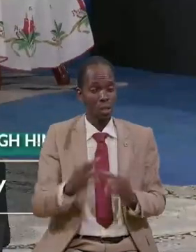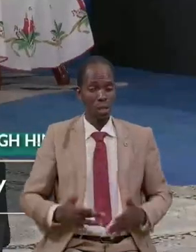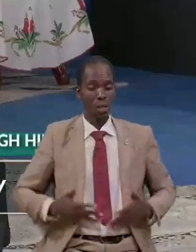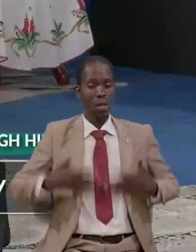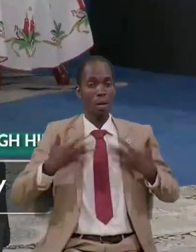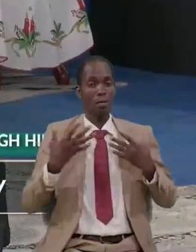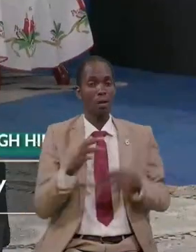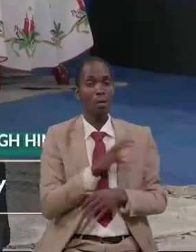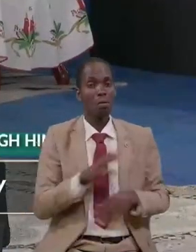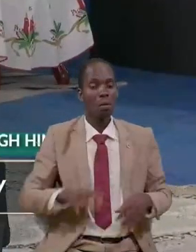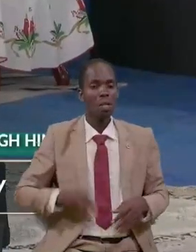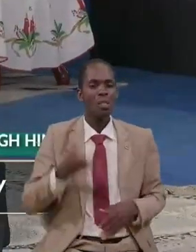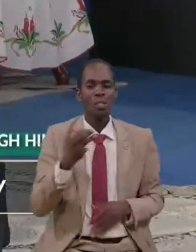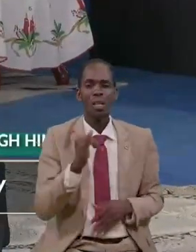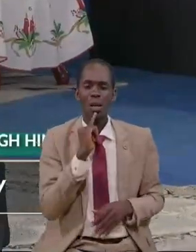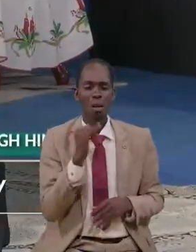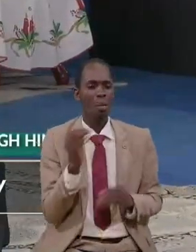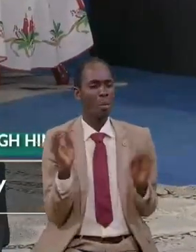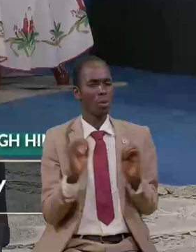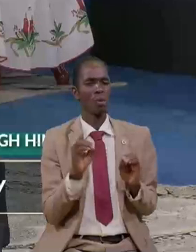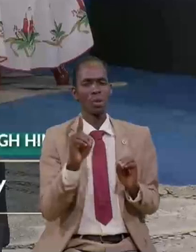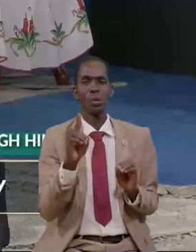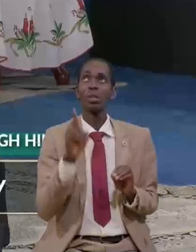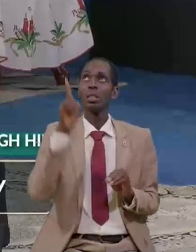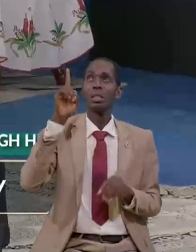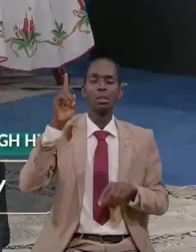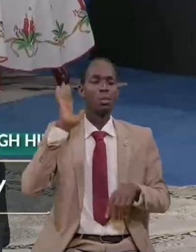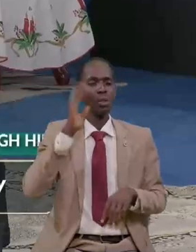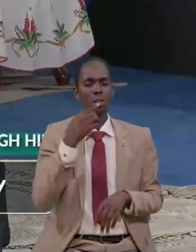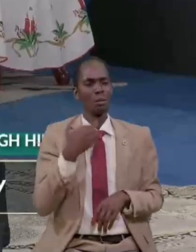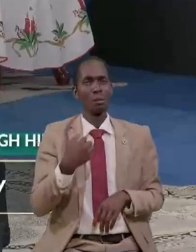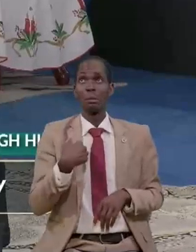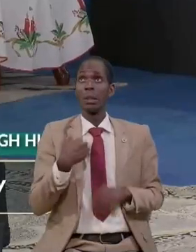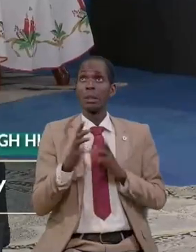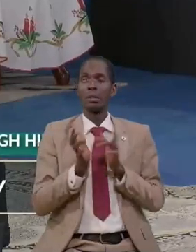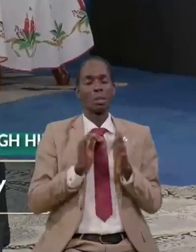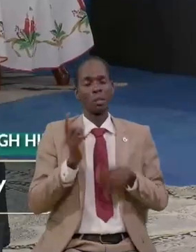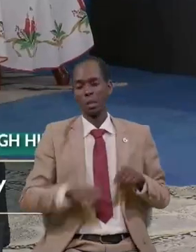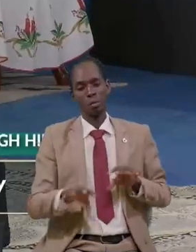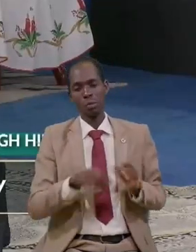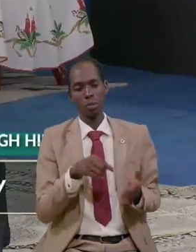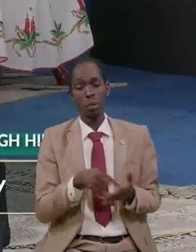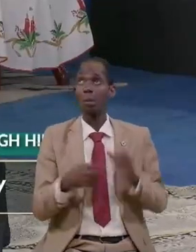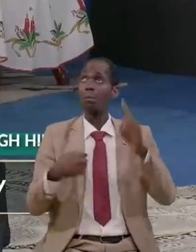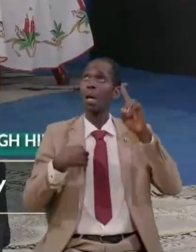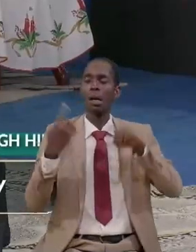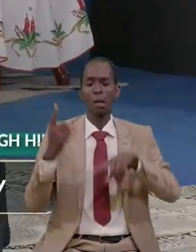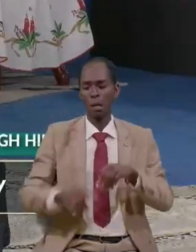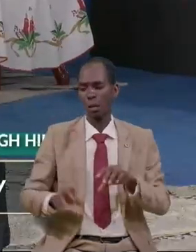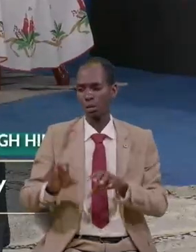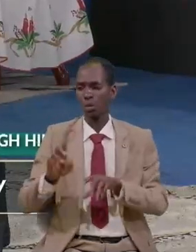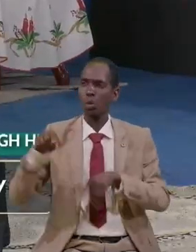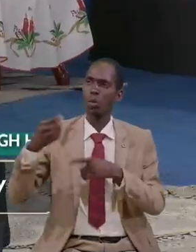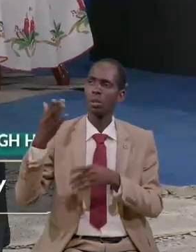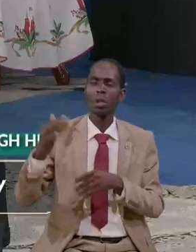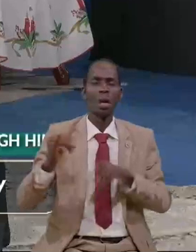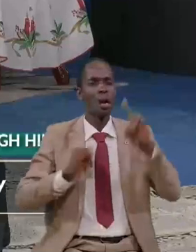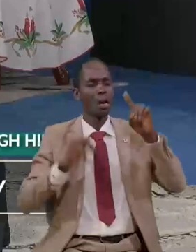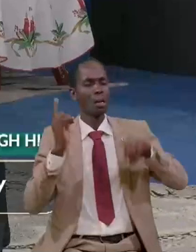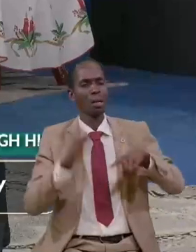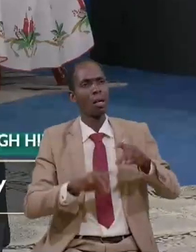Christ, il n'y a rien qu'on dira, ah, je ne peux pas faire ça. Il ne peut pas dire, je n'irai pas là-bas. Ah, je ne peux pas gravir telle